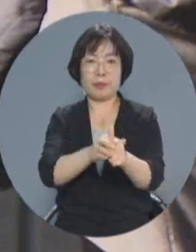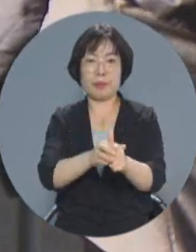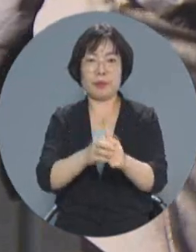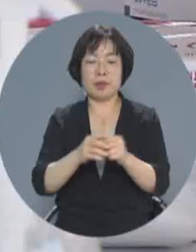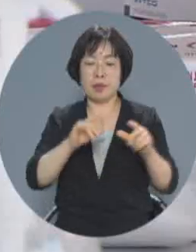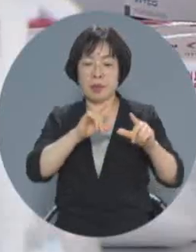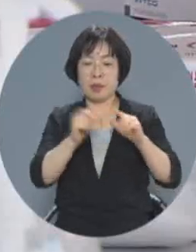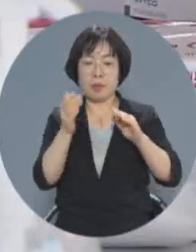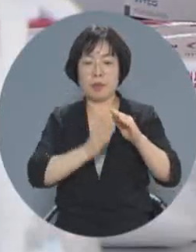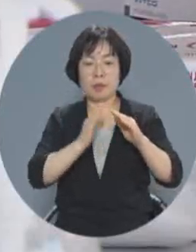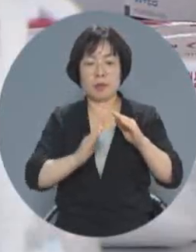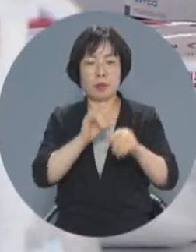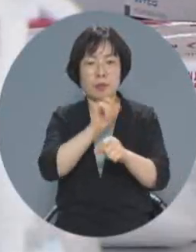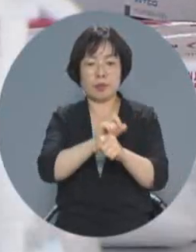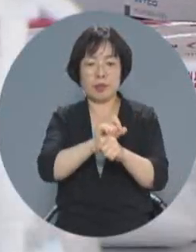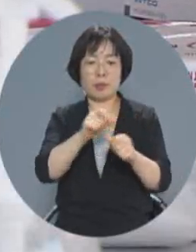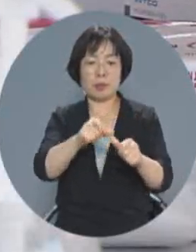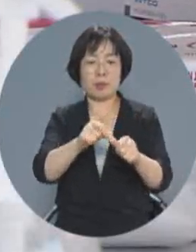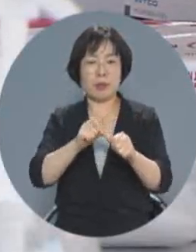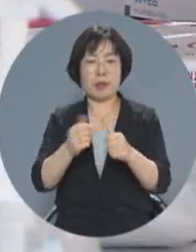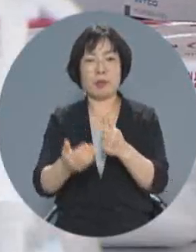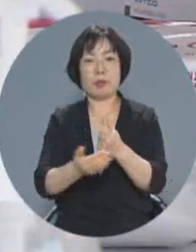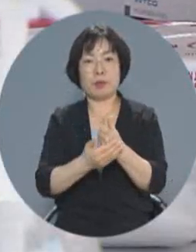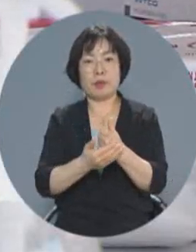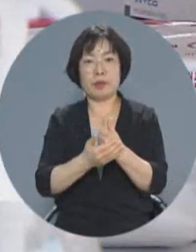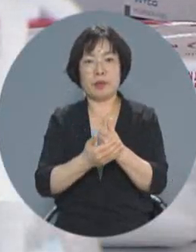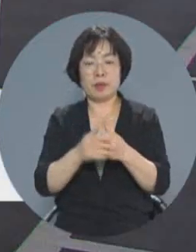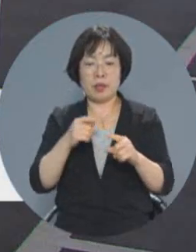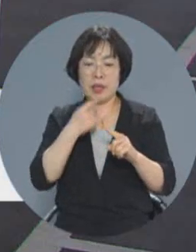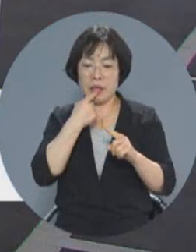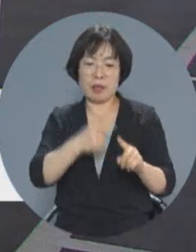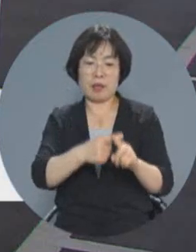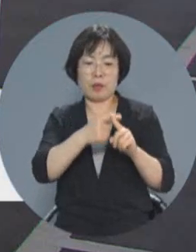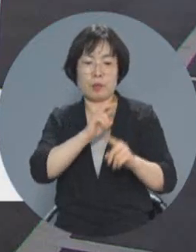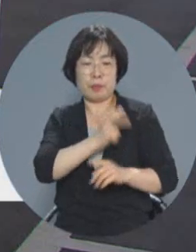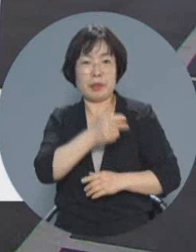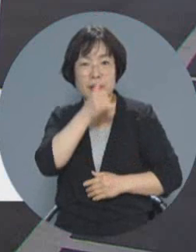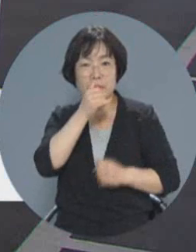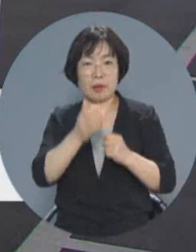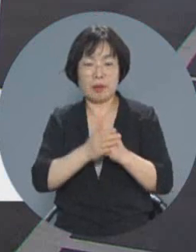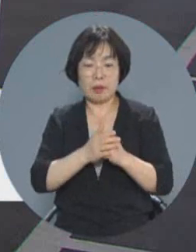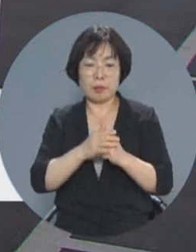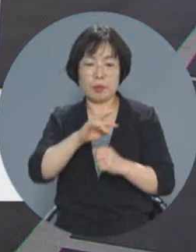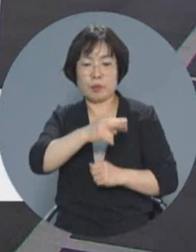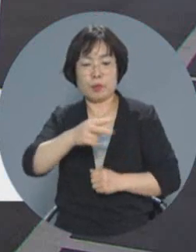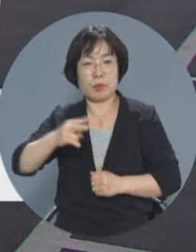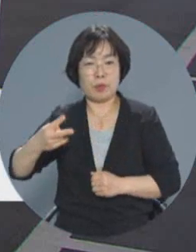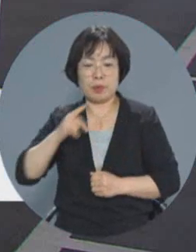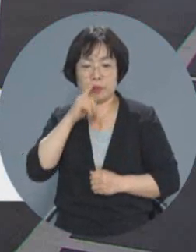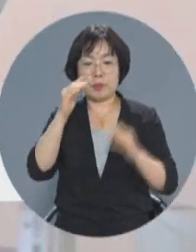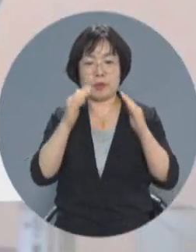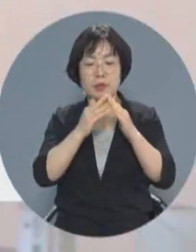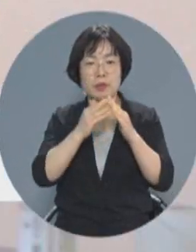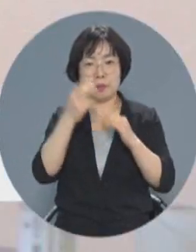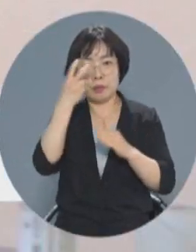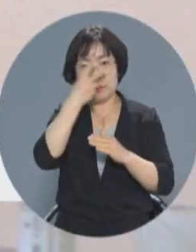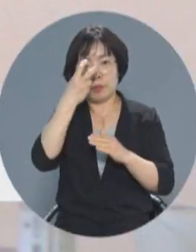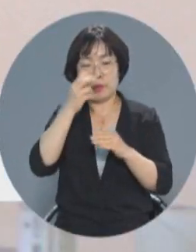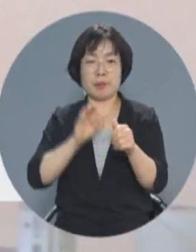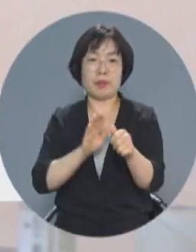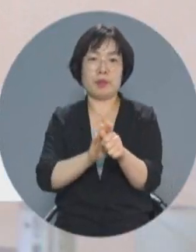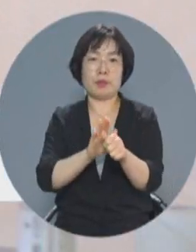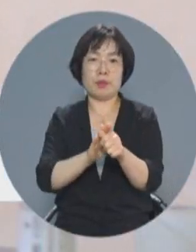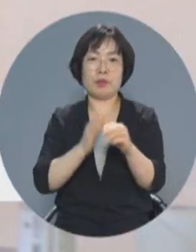일부 공무직들은 사무보조원으로 채용됐지만 간호사 자격이 있다는 이유로 순번제로 돌아가며 선별진료소에서